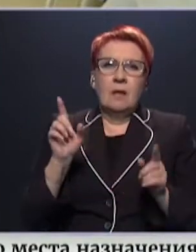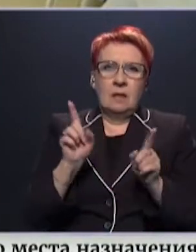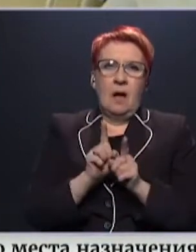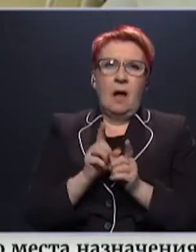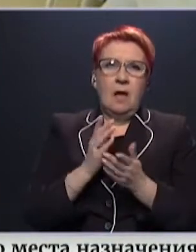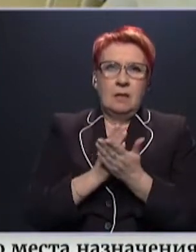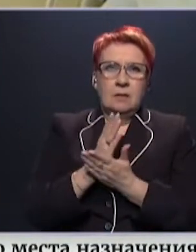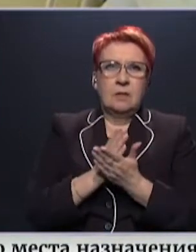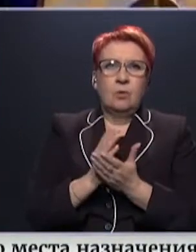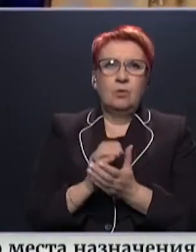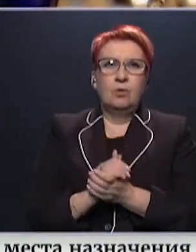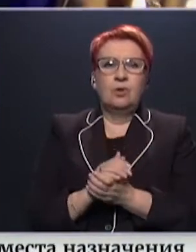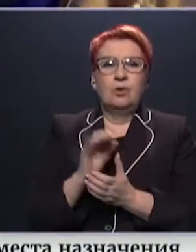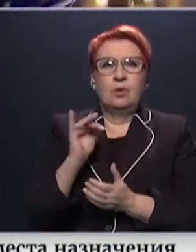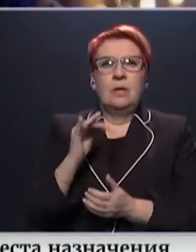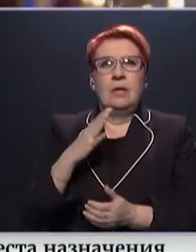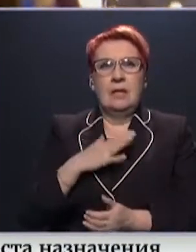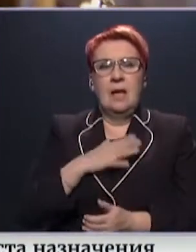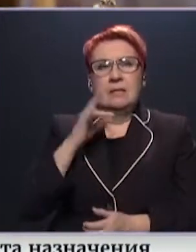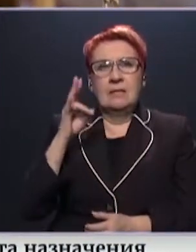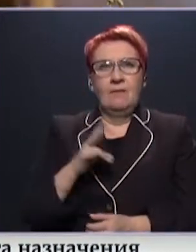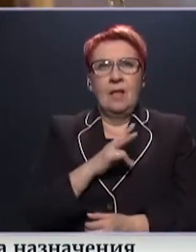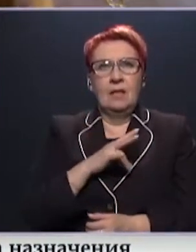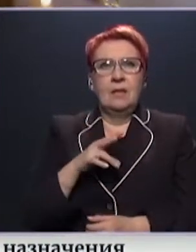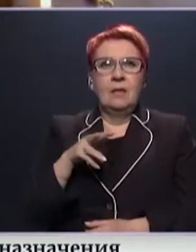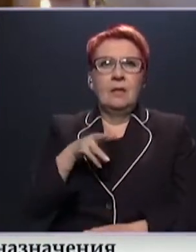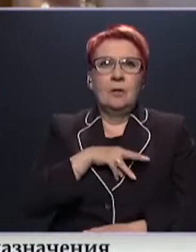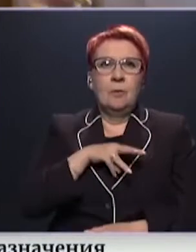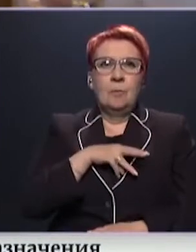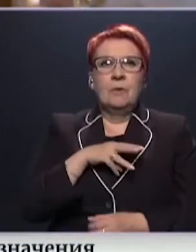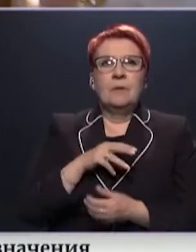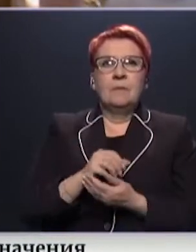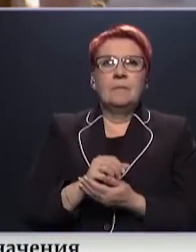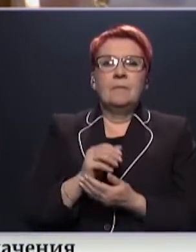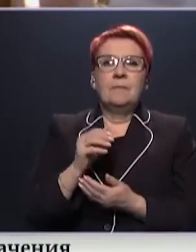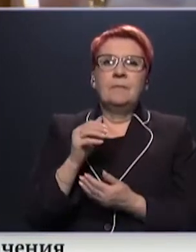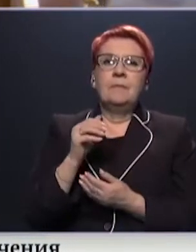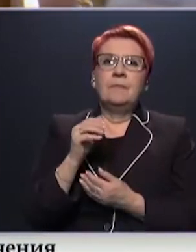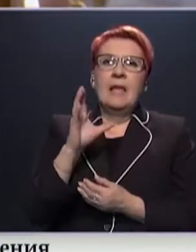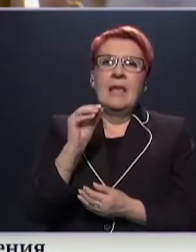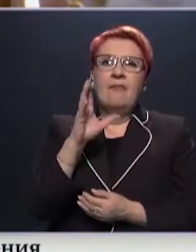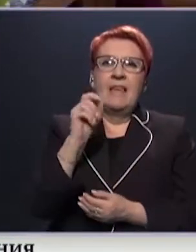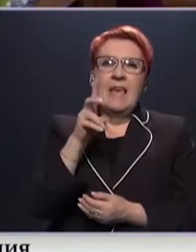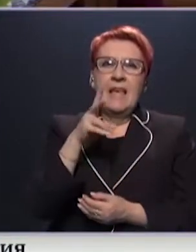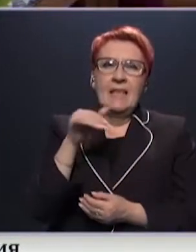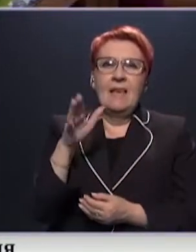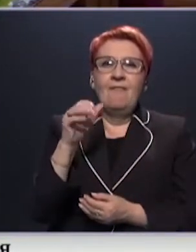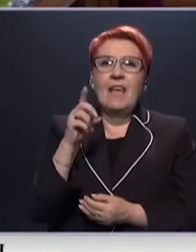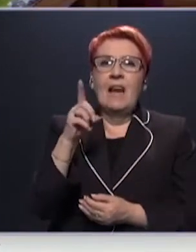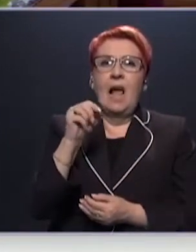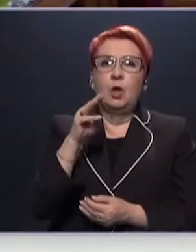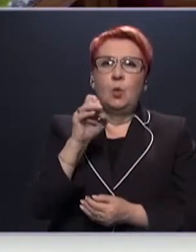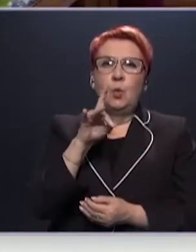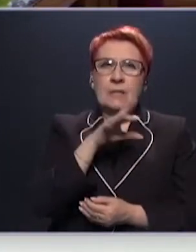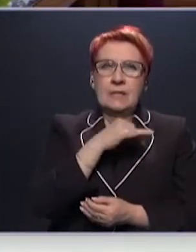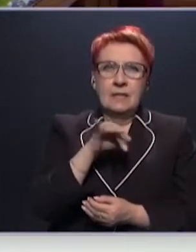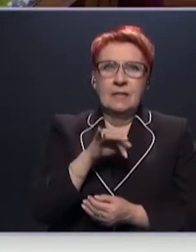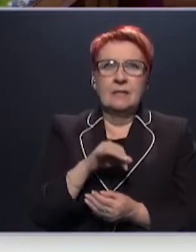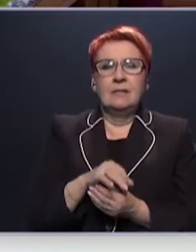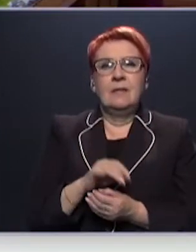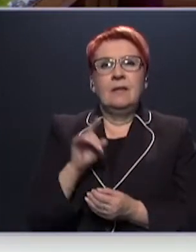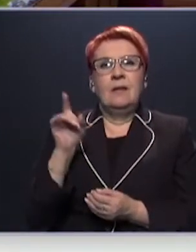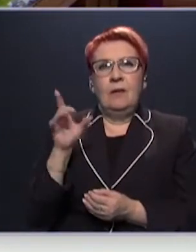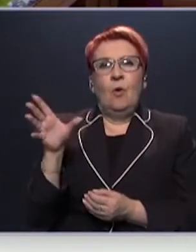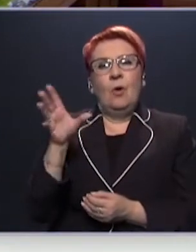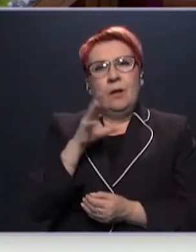ее возглавил наш владыка, да, митрополит Екатеринбургский Верхотурский Евгений. И всем ободрил